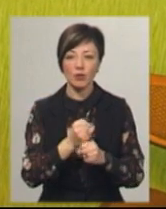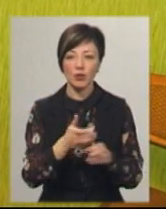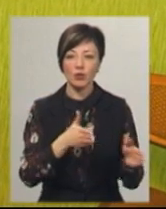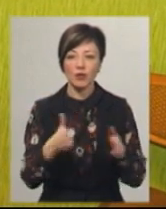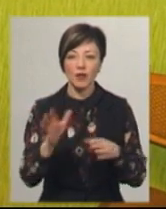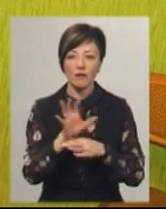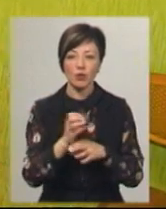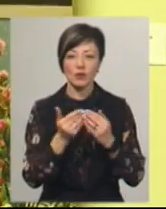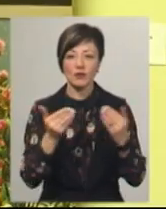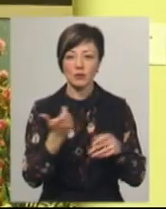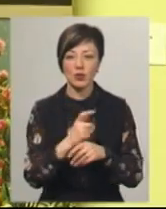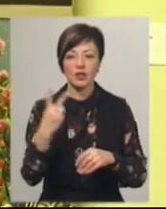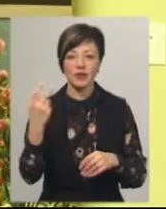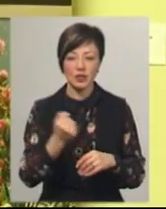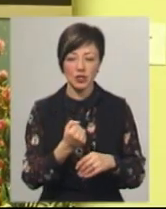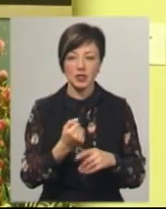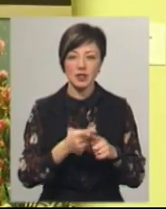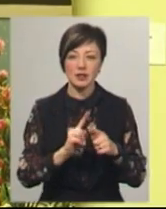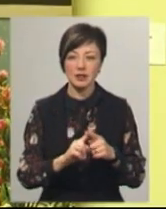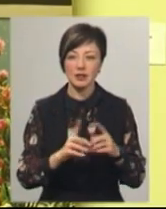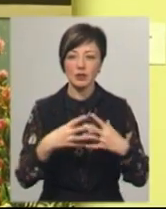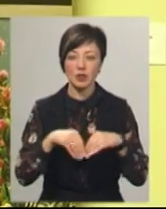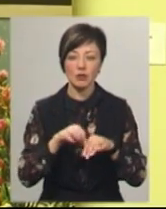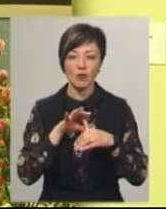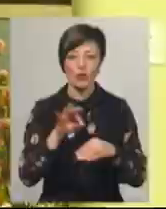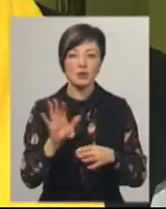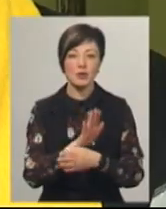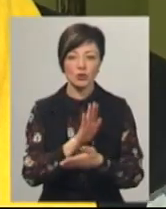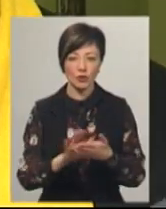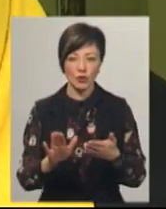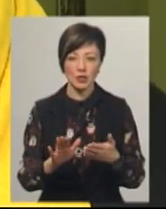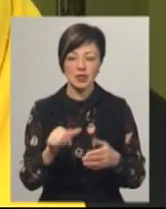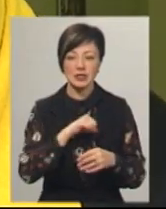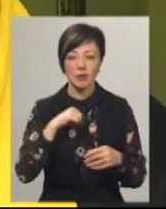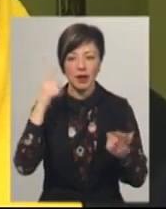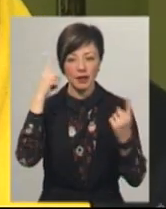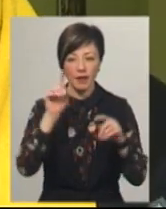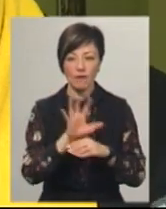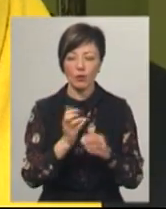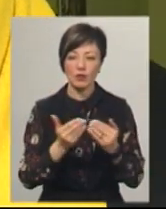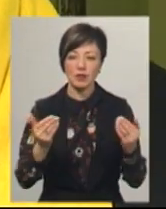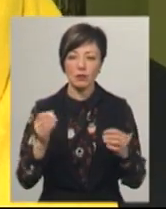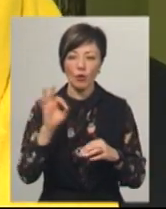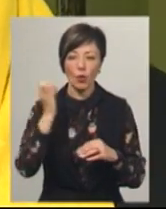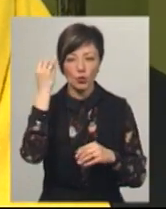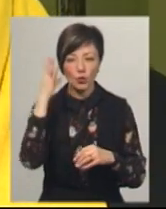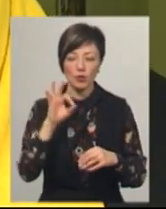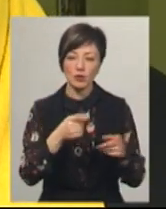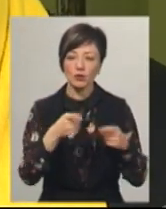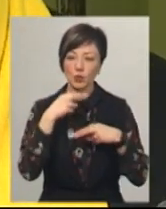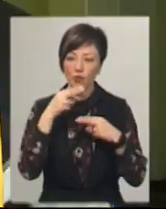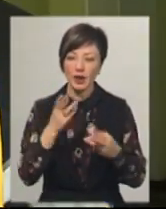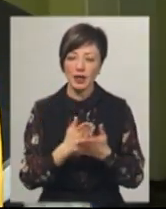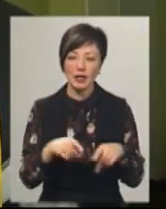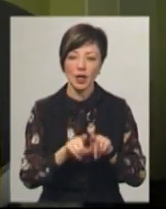Готувались до фотовиставки понад 2 тижні. Фотосесії для родин проводились безкоштовно. Сама ідея фотовиставки – це про культуру, про звернути увагу,